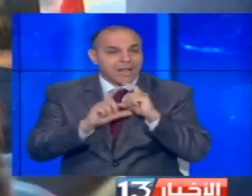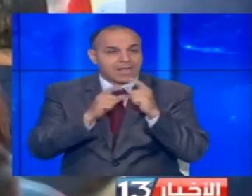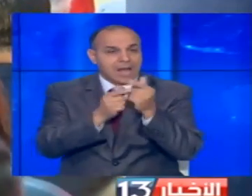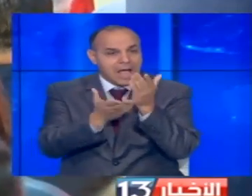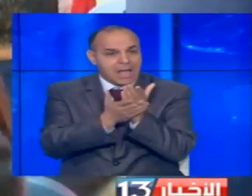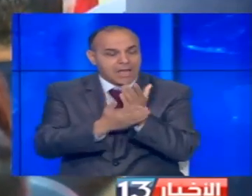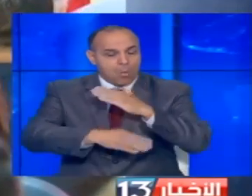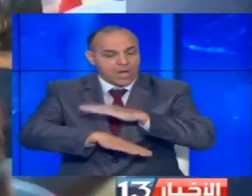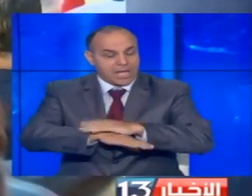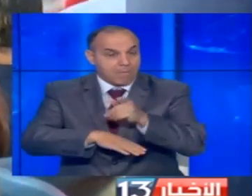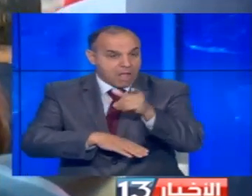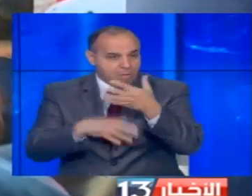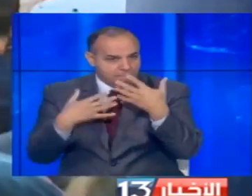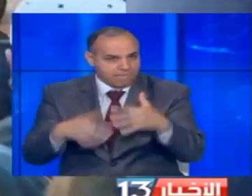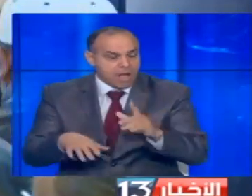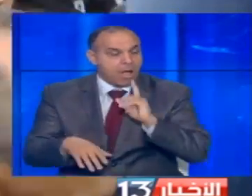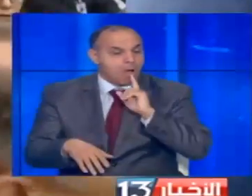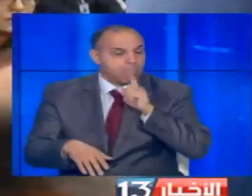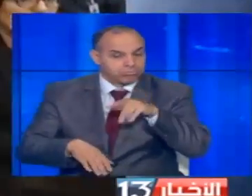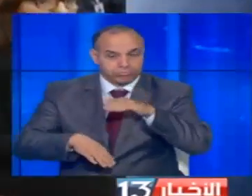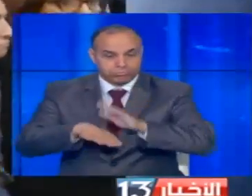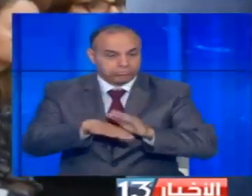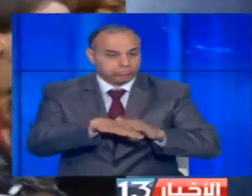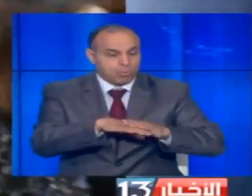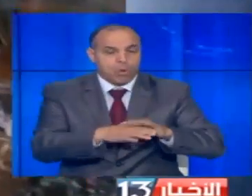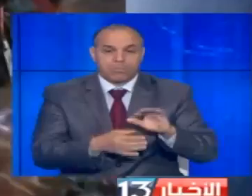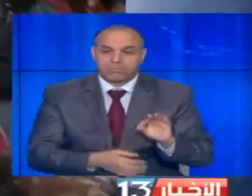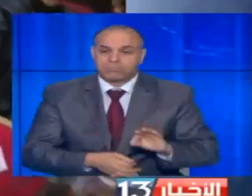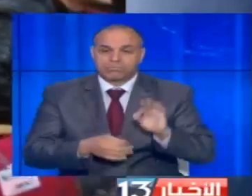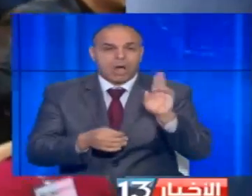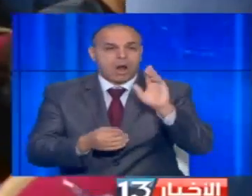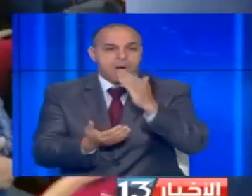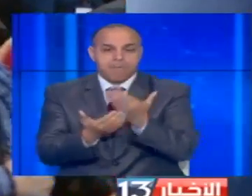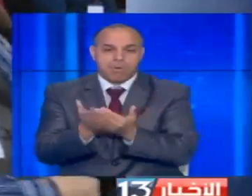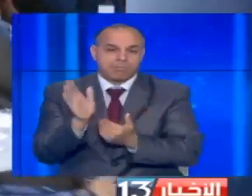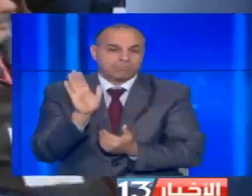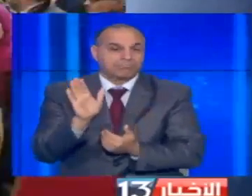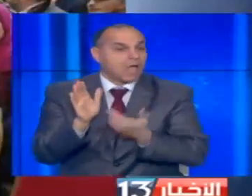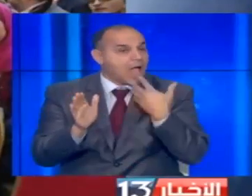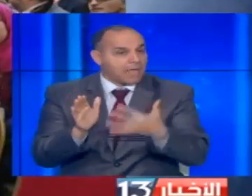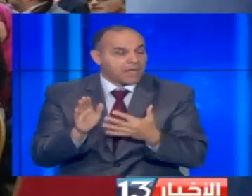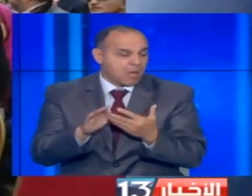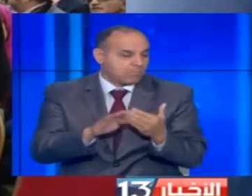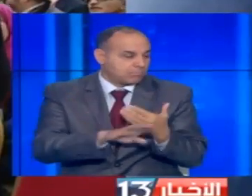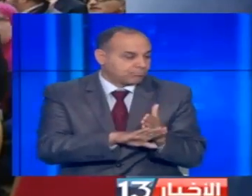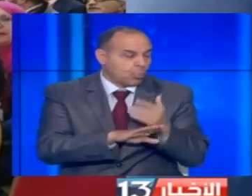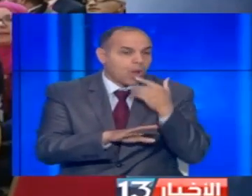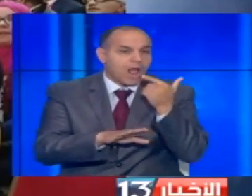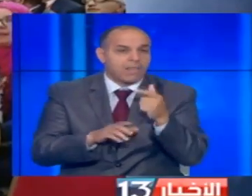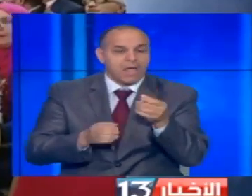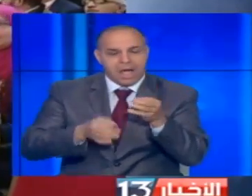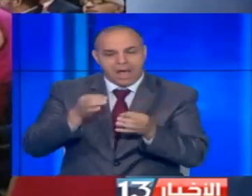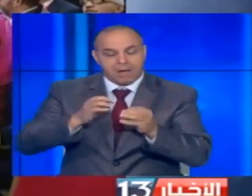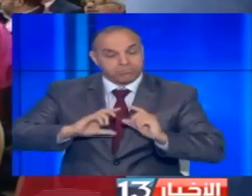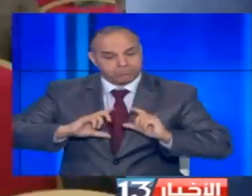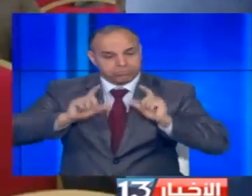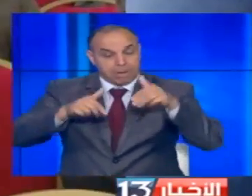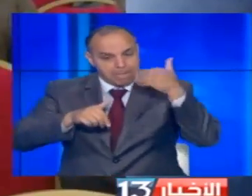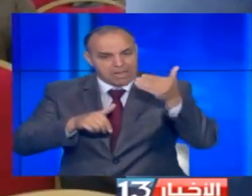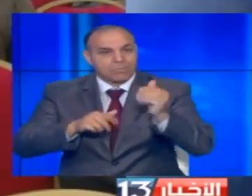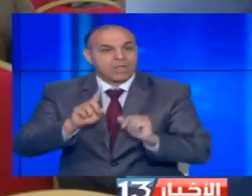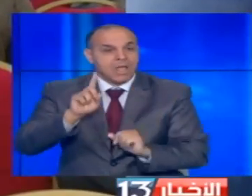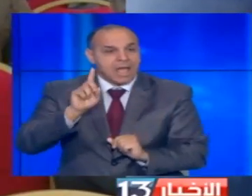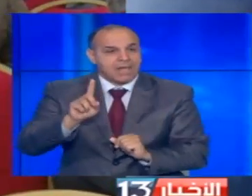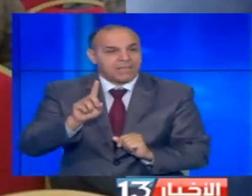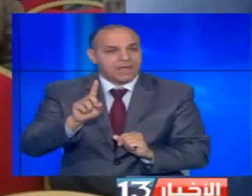الحقيقه والكرامه هو تنفيذ توصياتها الوارده في تقريرها النهائي واستكمال مسار العداله الانتقاليه